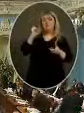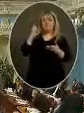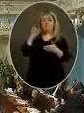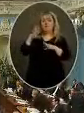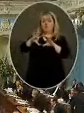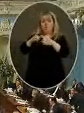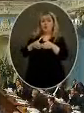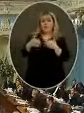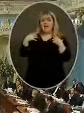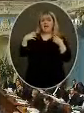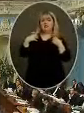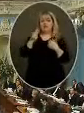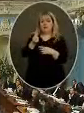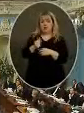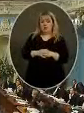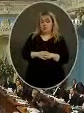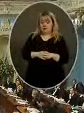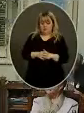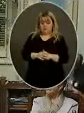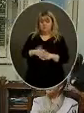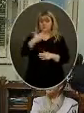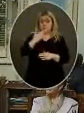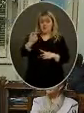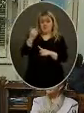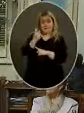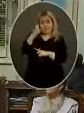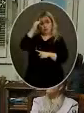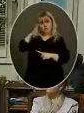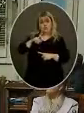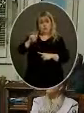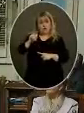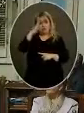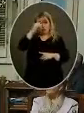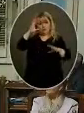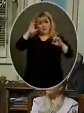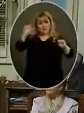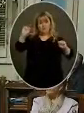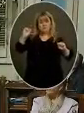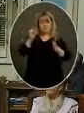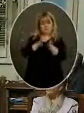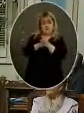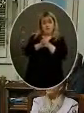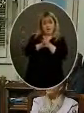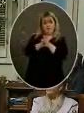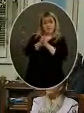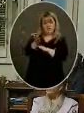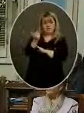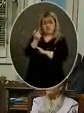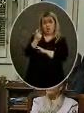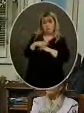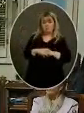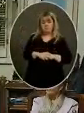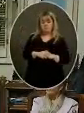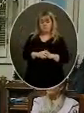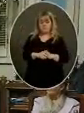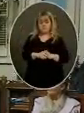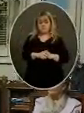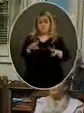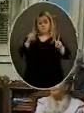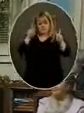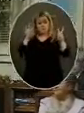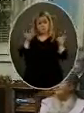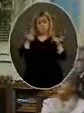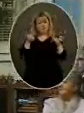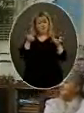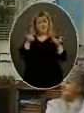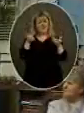Merci. Je salue la question de M. Trudel, M. le Président. C une question fort intéressante qui est soulevée. C'est un sujet qui est aussi